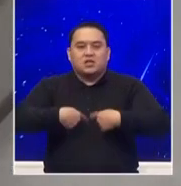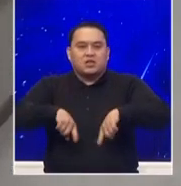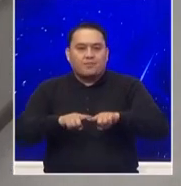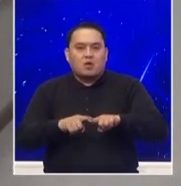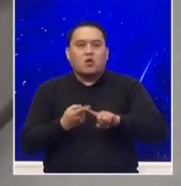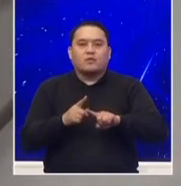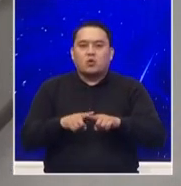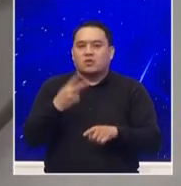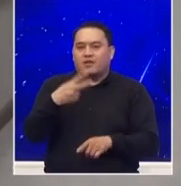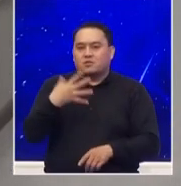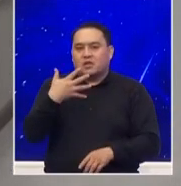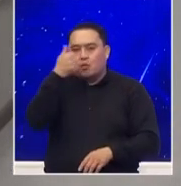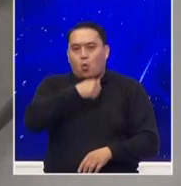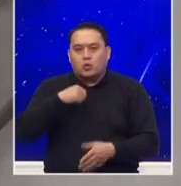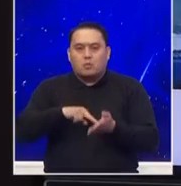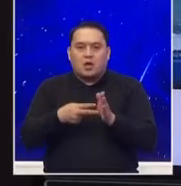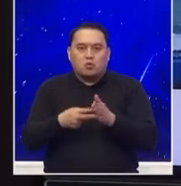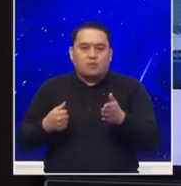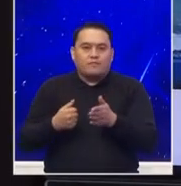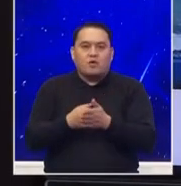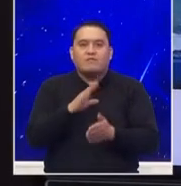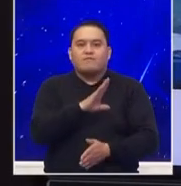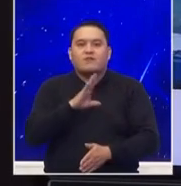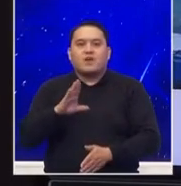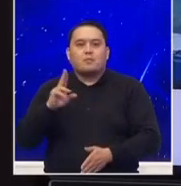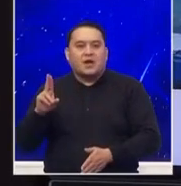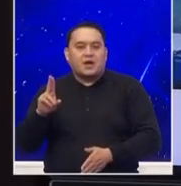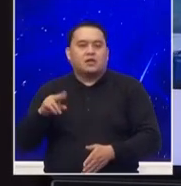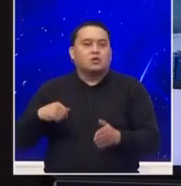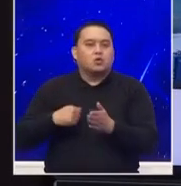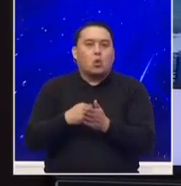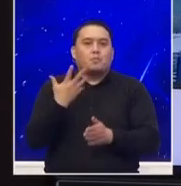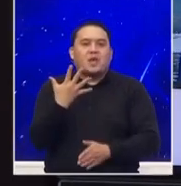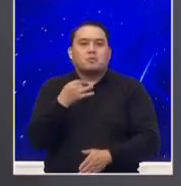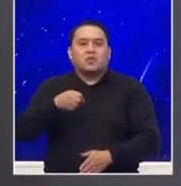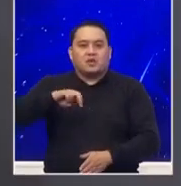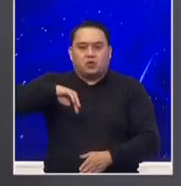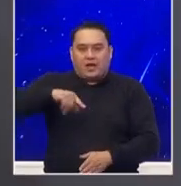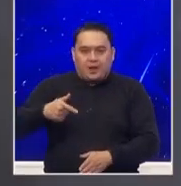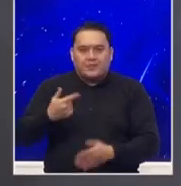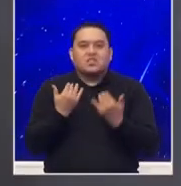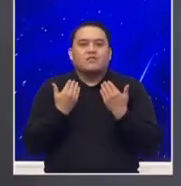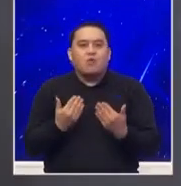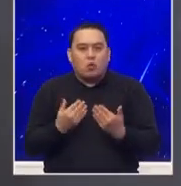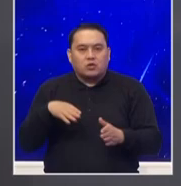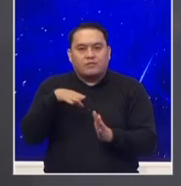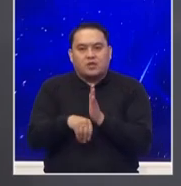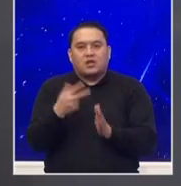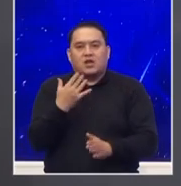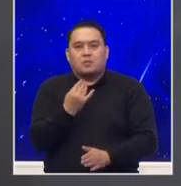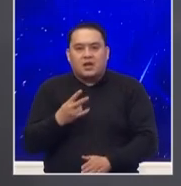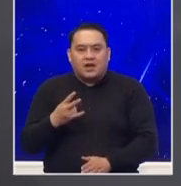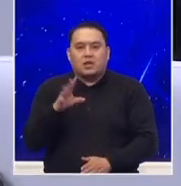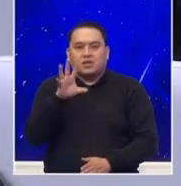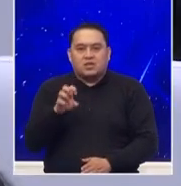К 2025 году планируется довести валовой региональный продукт до 5 триллионов тенге, тогда как сегодня он составляет